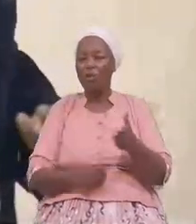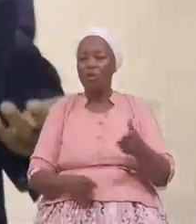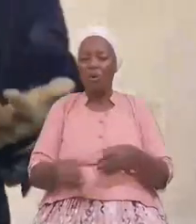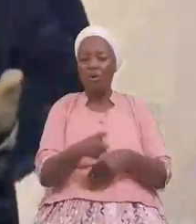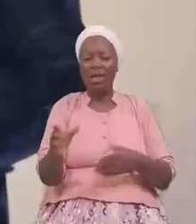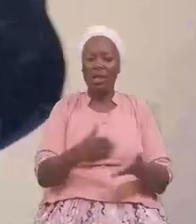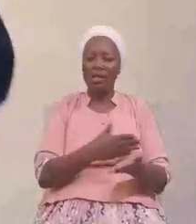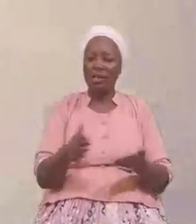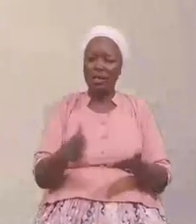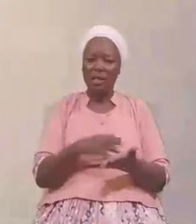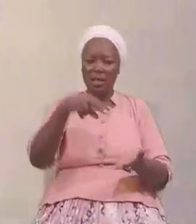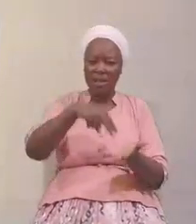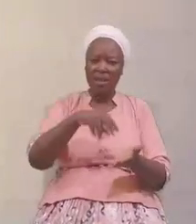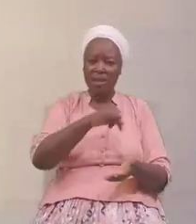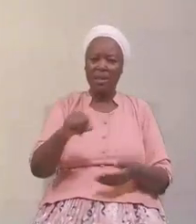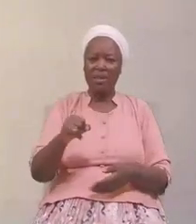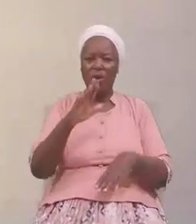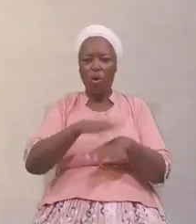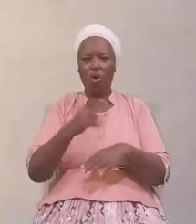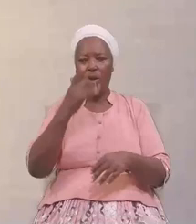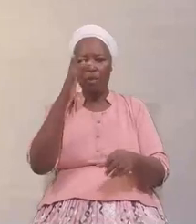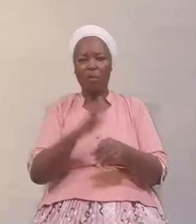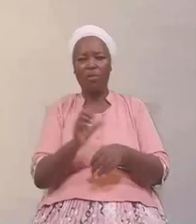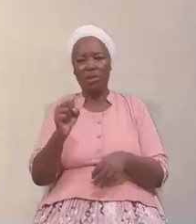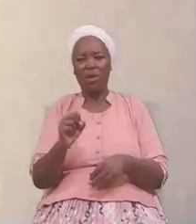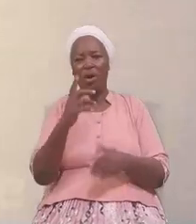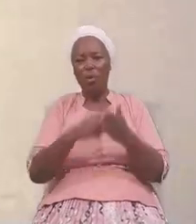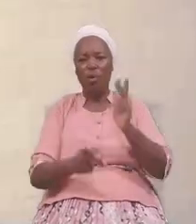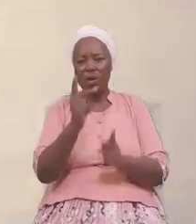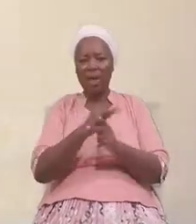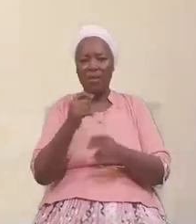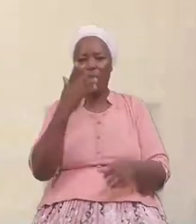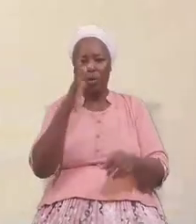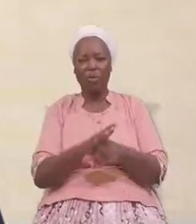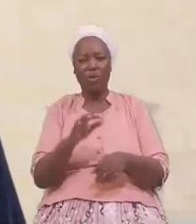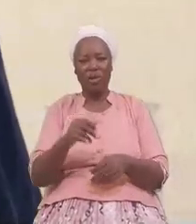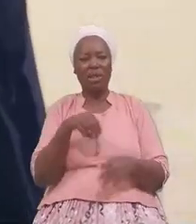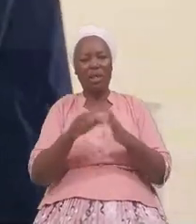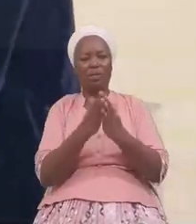de tenant sur les promesses. Quel type de promesses? Ésaïe